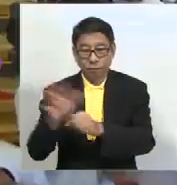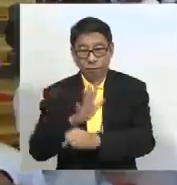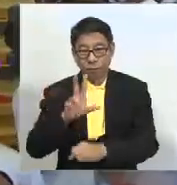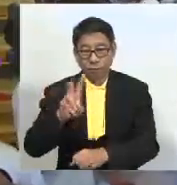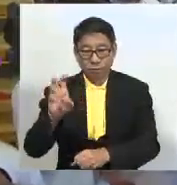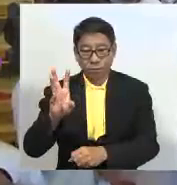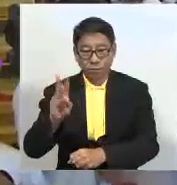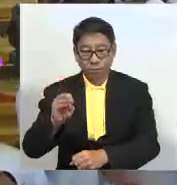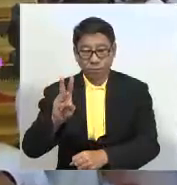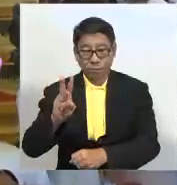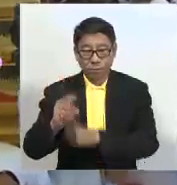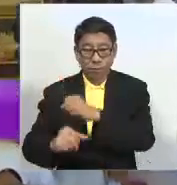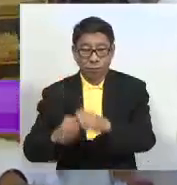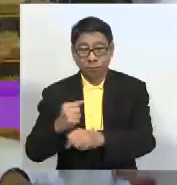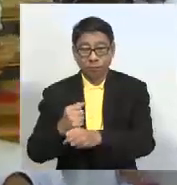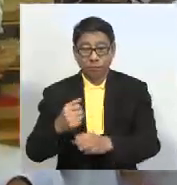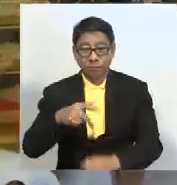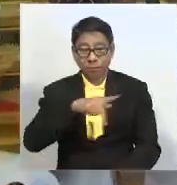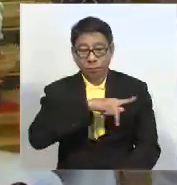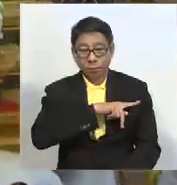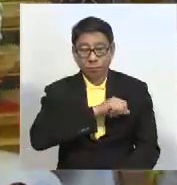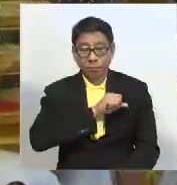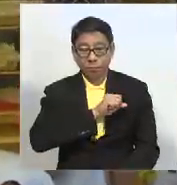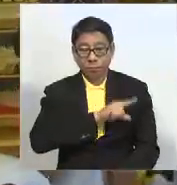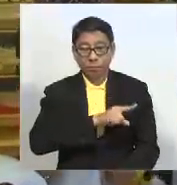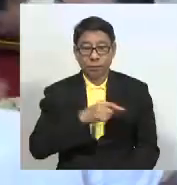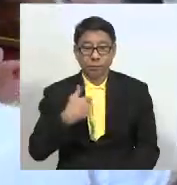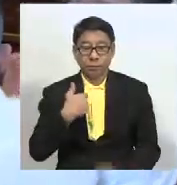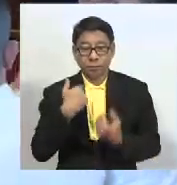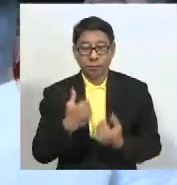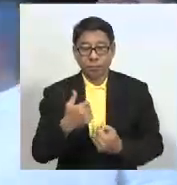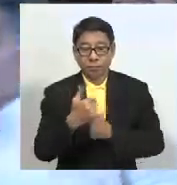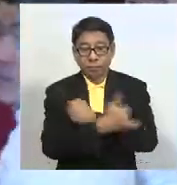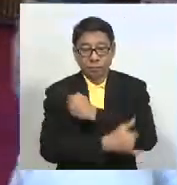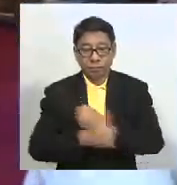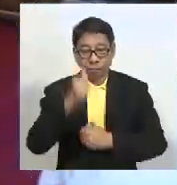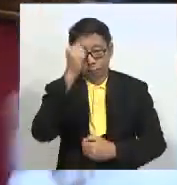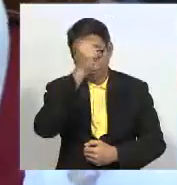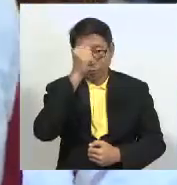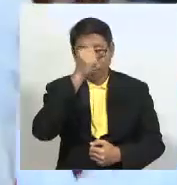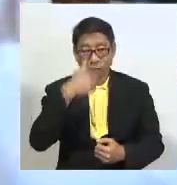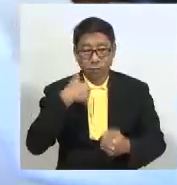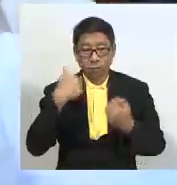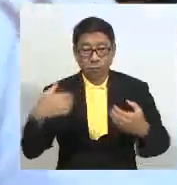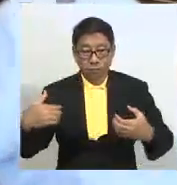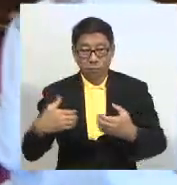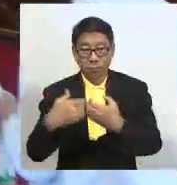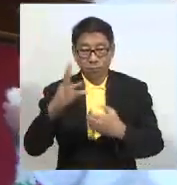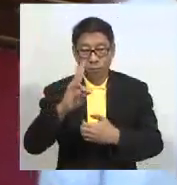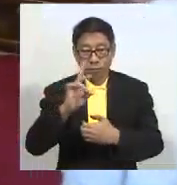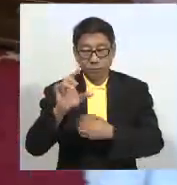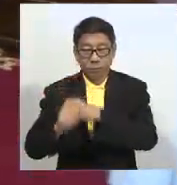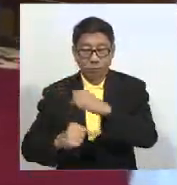อบ266ปีแห่งพระพุทธศาสนานิกายสยามวงศ์ในประเทศศรีลังกาและฉลองวาระ700